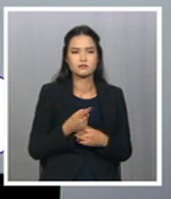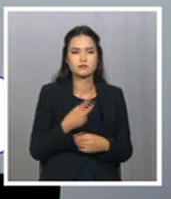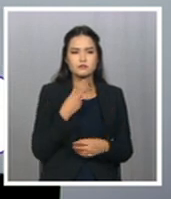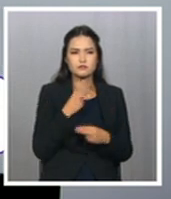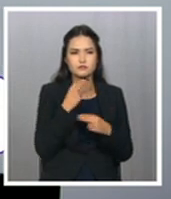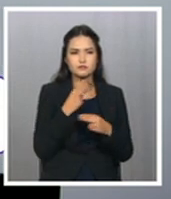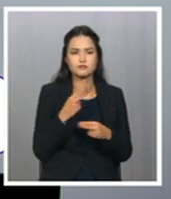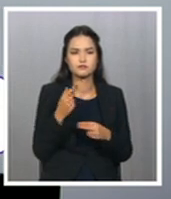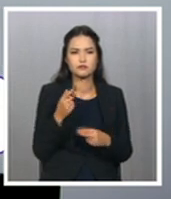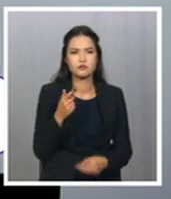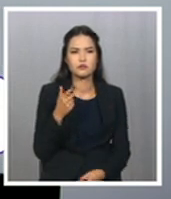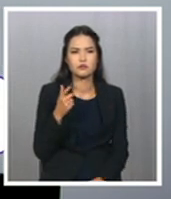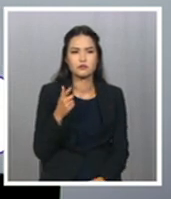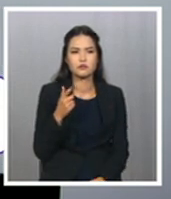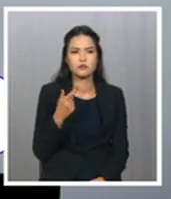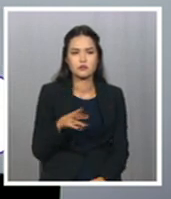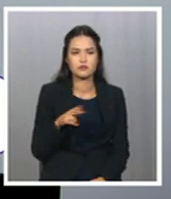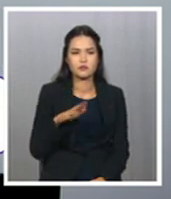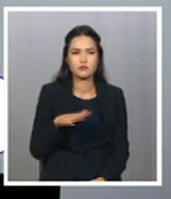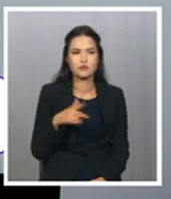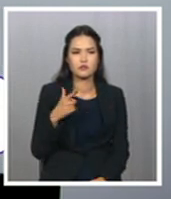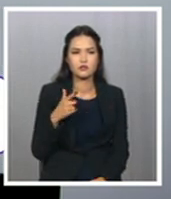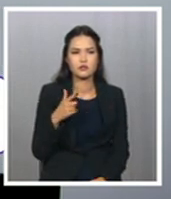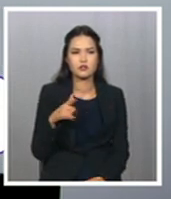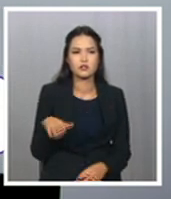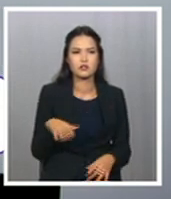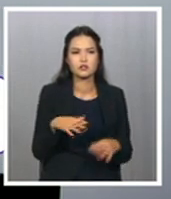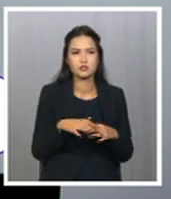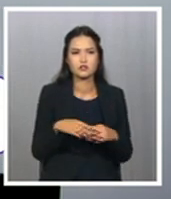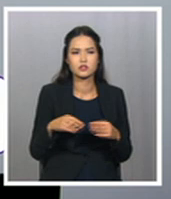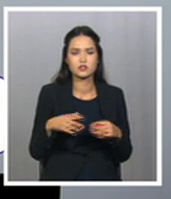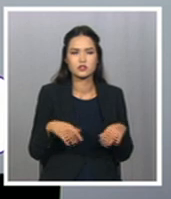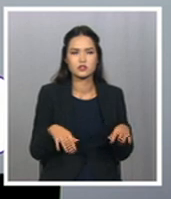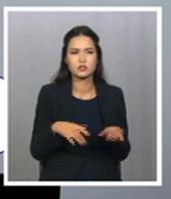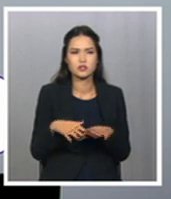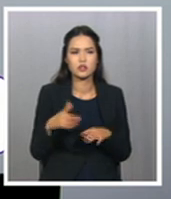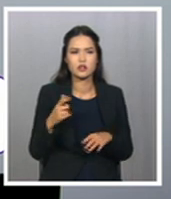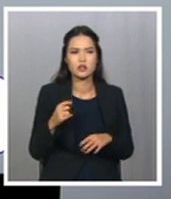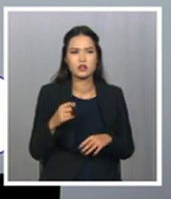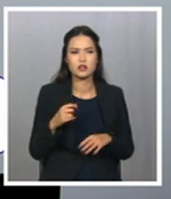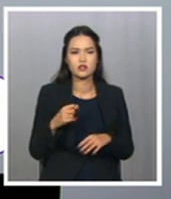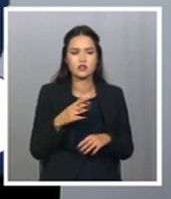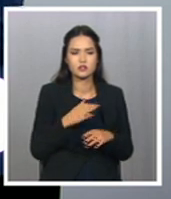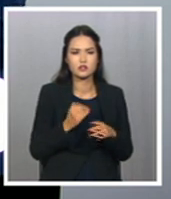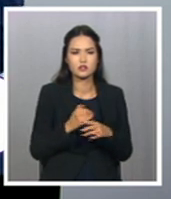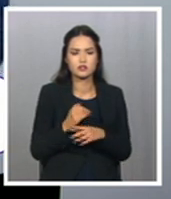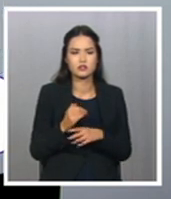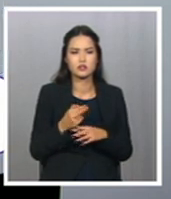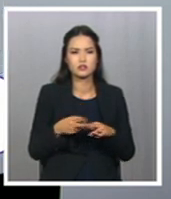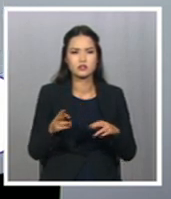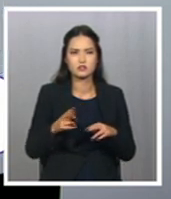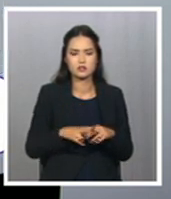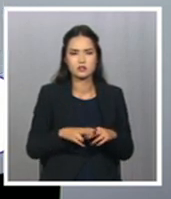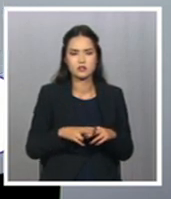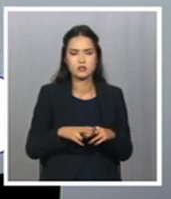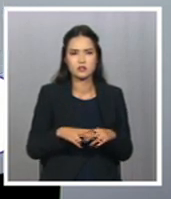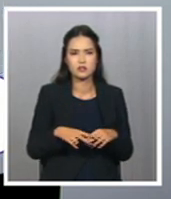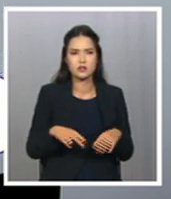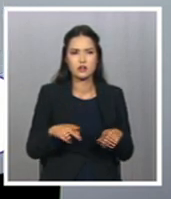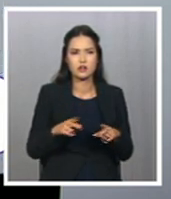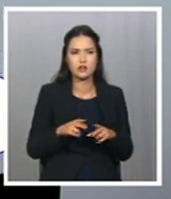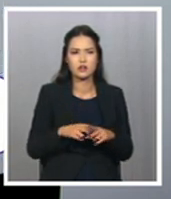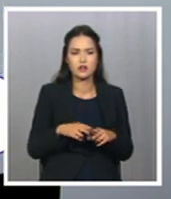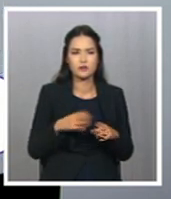берілген математикалық маятник. Бұл жерде тербеліс басталып тұр максимал ығысу шамасында. Яғни бізде